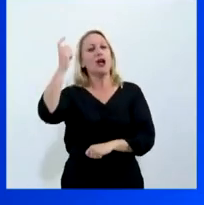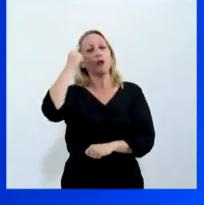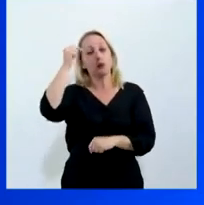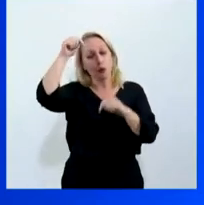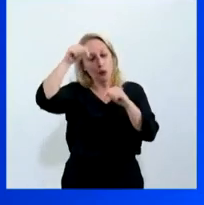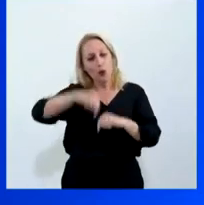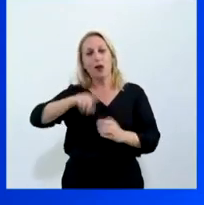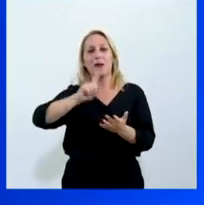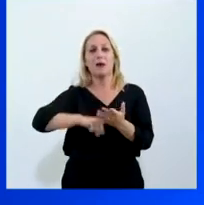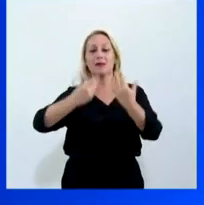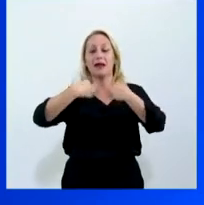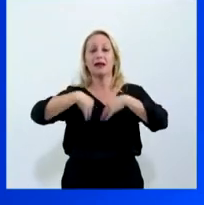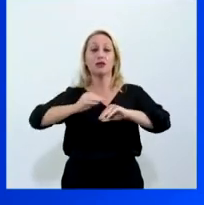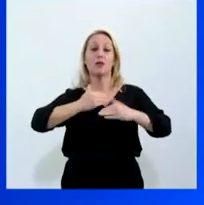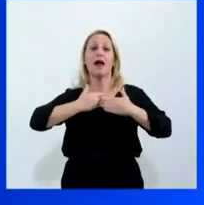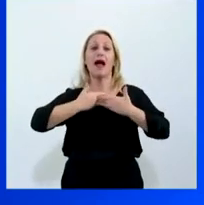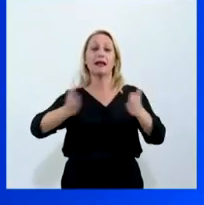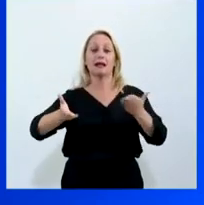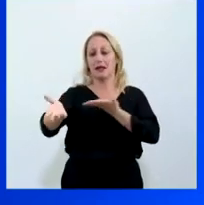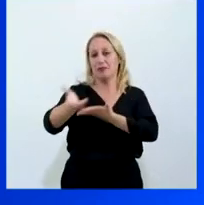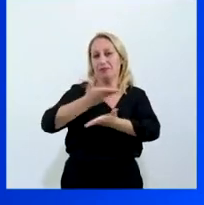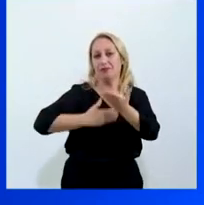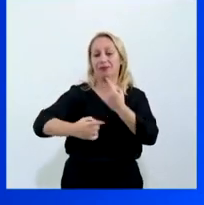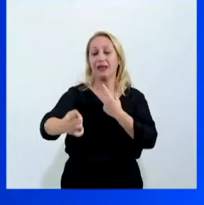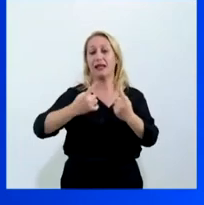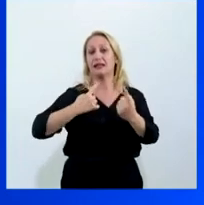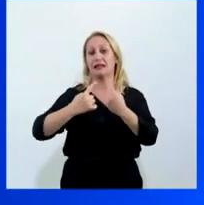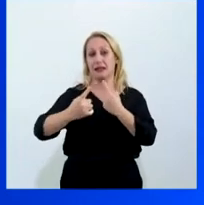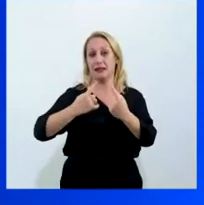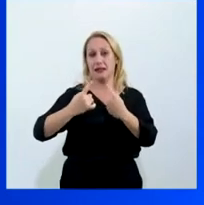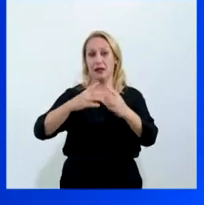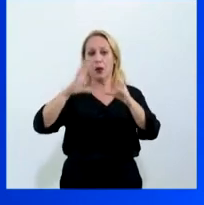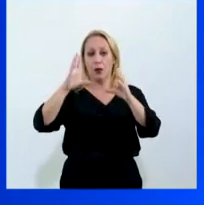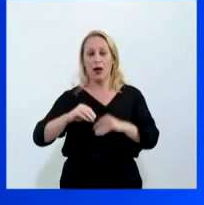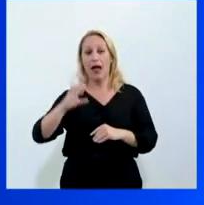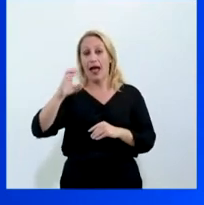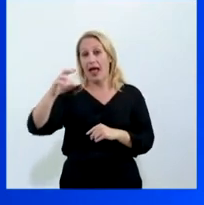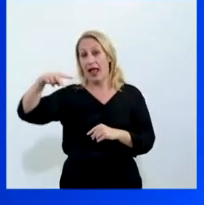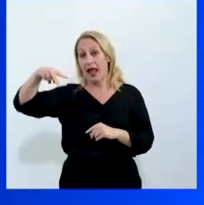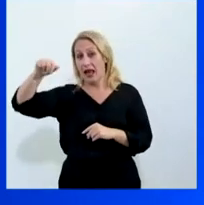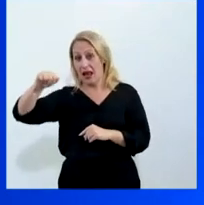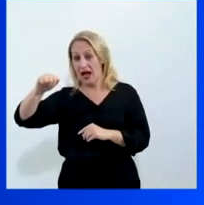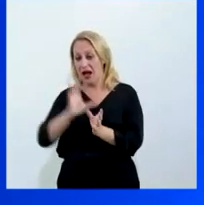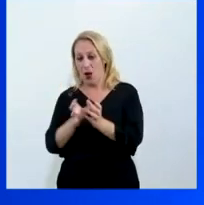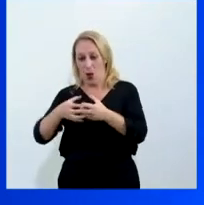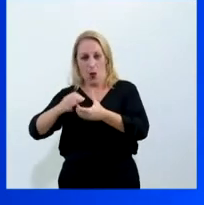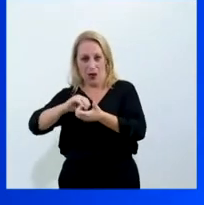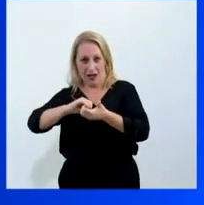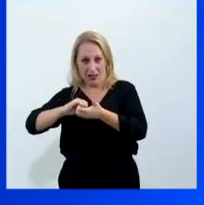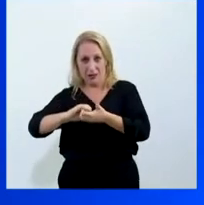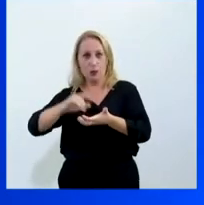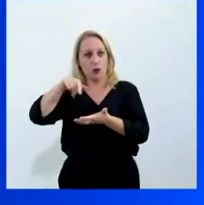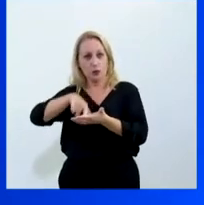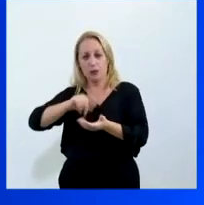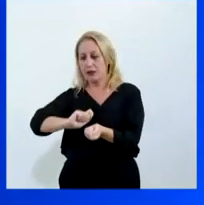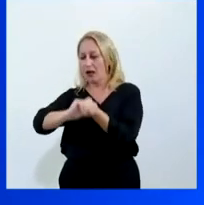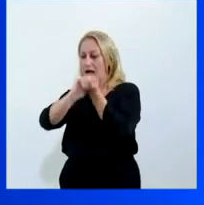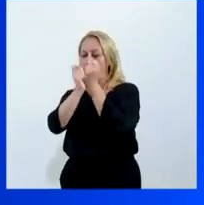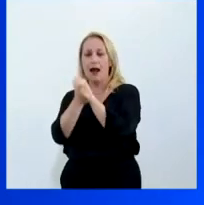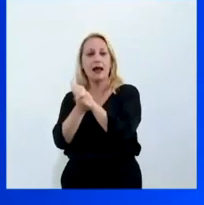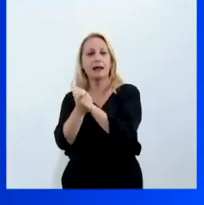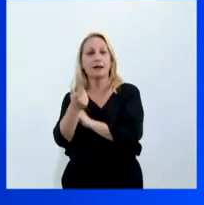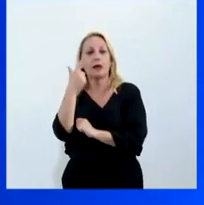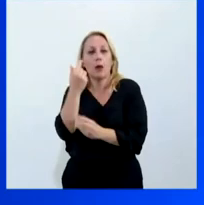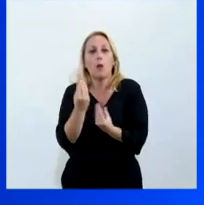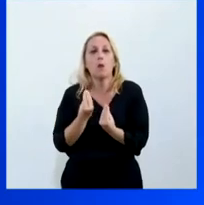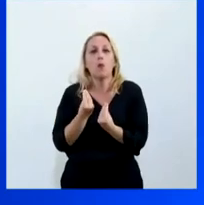να ανοίξουμε αυτή τη συζήτηση. Ήδη σχεδιάζουμε μια μεγάλη αναμόρφωση στον ΕΛΓΑ για να μπορούμε να δούμε με πιο διαφορετικό τρόπο